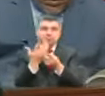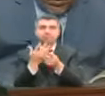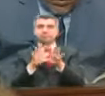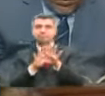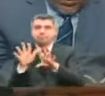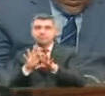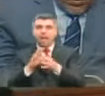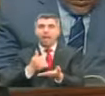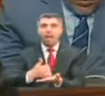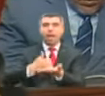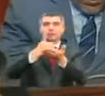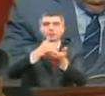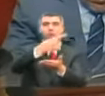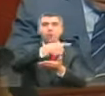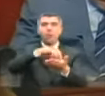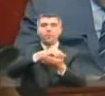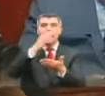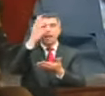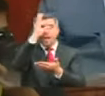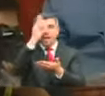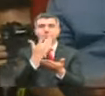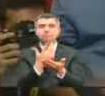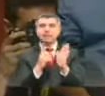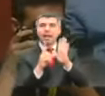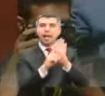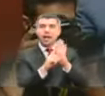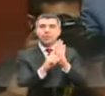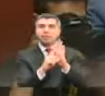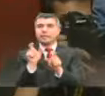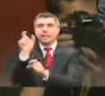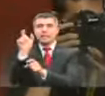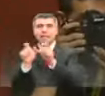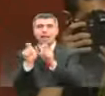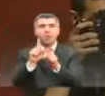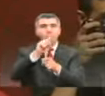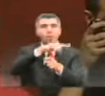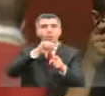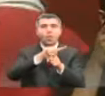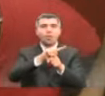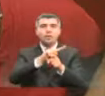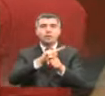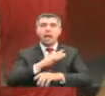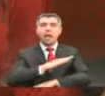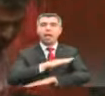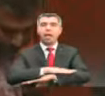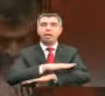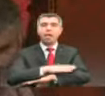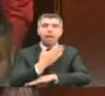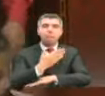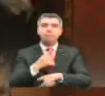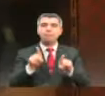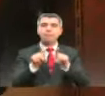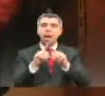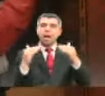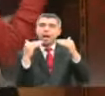والقانون، دولة يتمتع فيها المواطنات والمواطنون على قدم المساواة